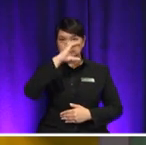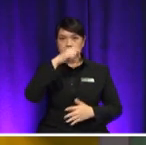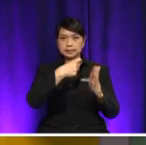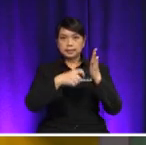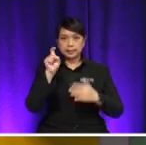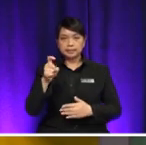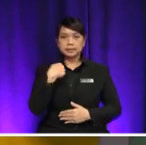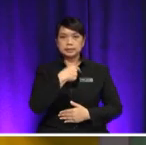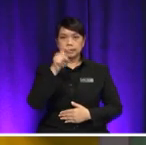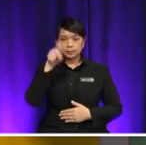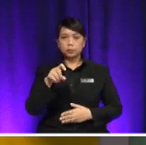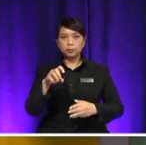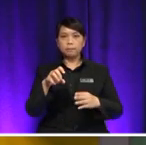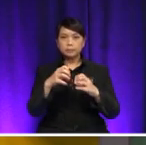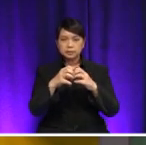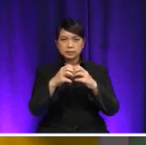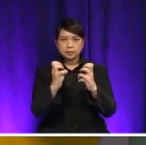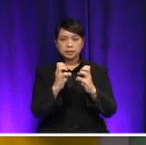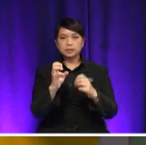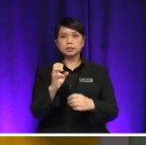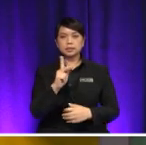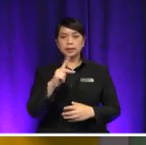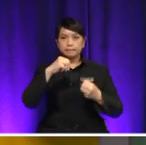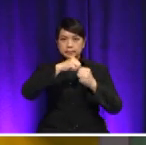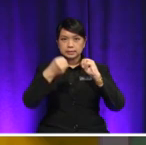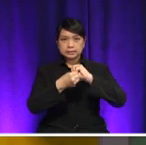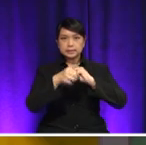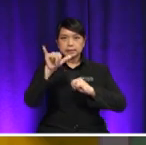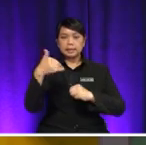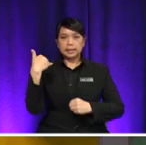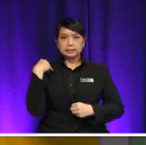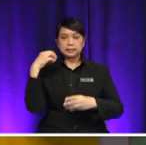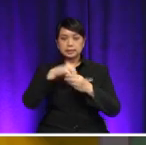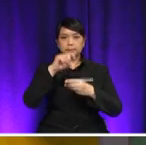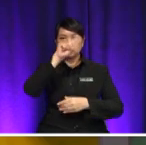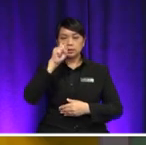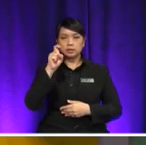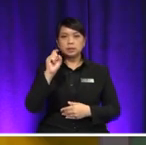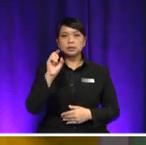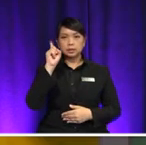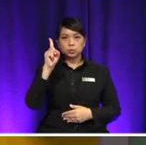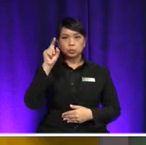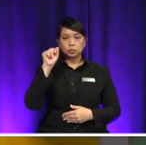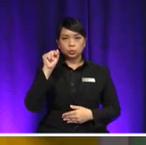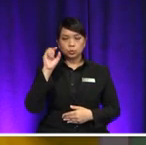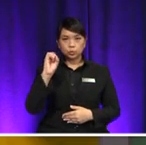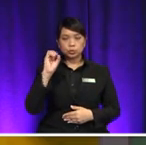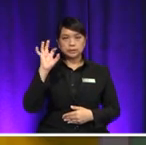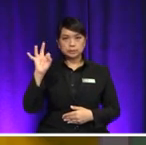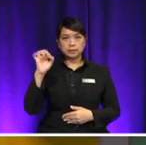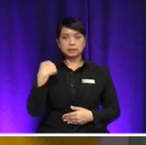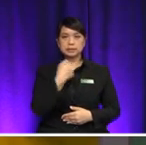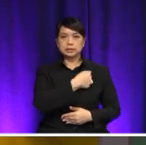kena pecahkan dulu masa Allah yang ada dalam soal ini yaitu 109 kita kena tafsirkan